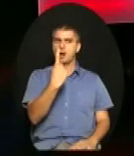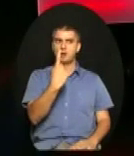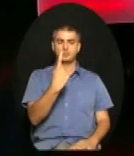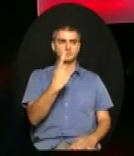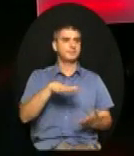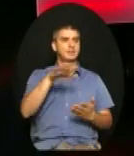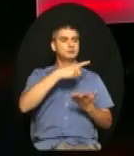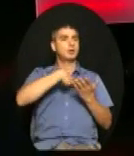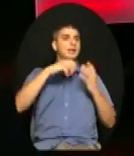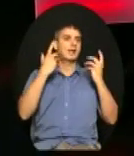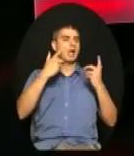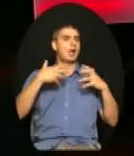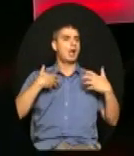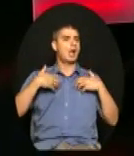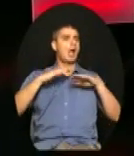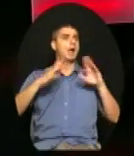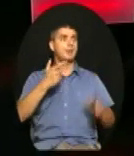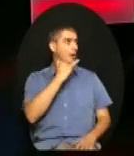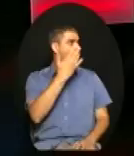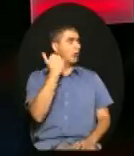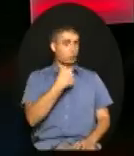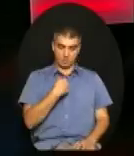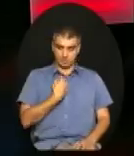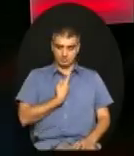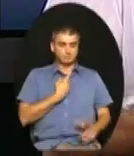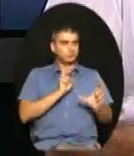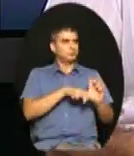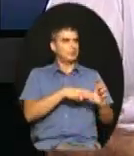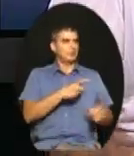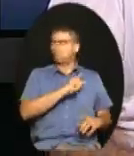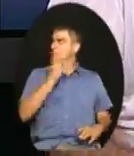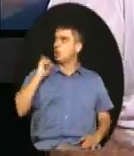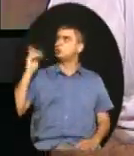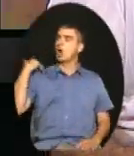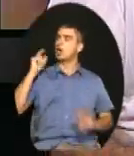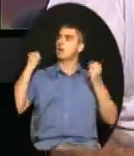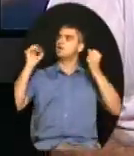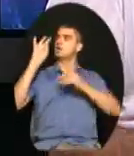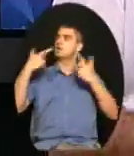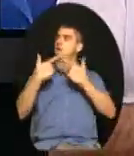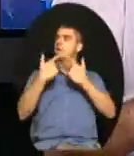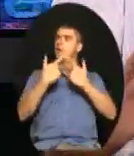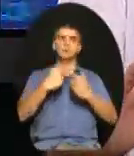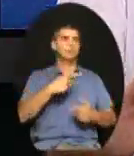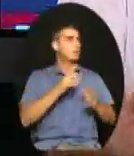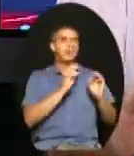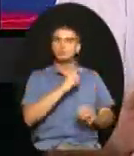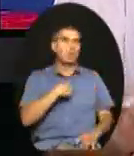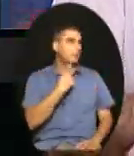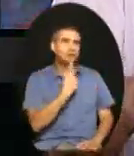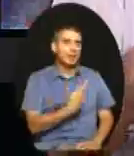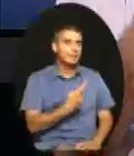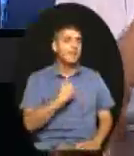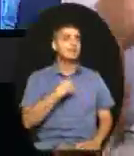כזאת באזור כיכר הבימה במהלך היו, היו, ודאי, גם אני השתתפתי. זה לא שלא היו הפגנות נגד המלחמה. זה ממש לא מה